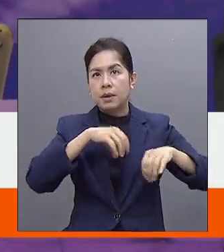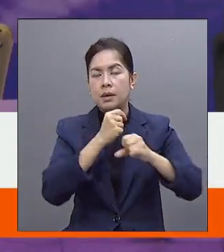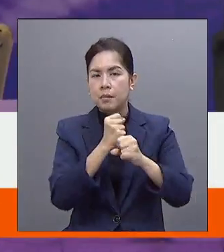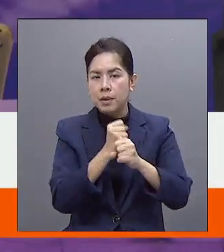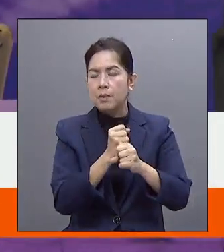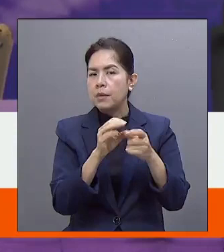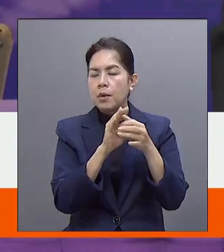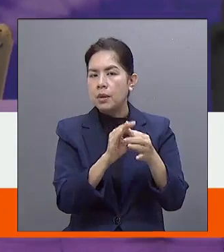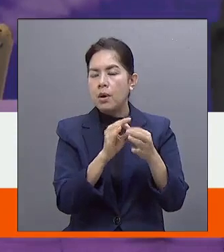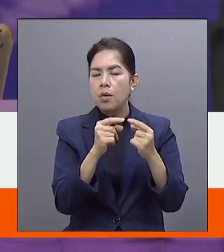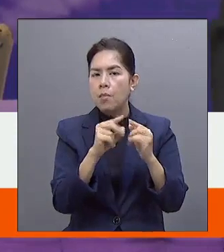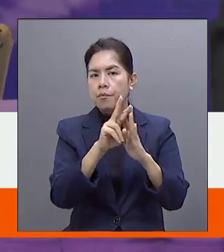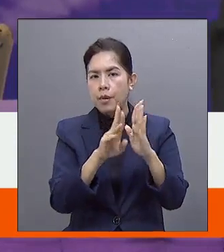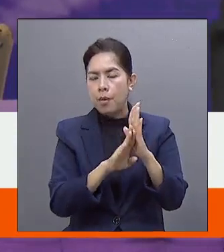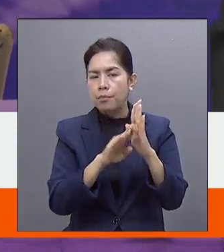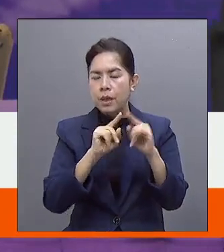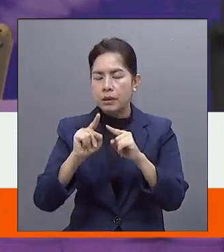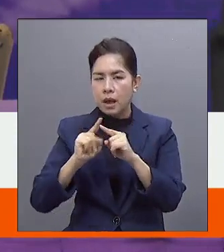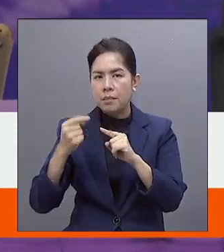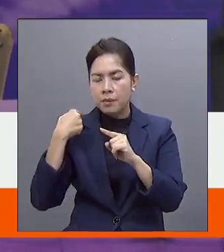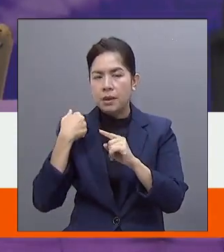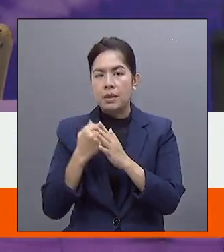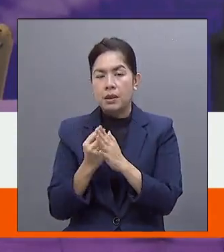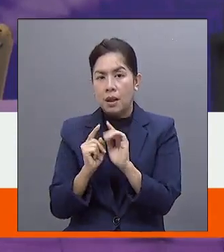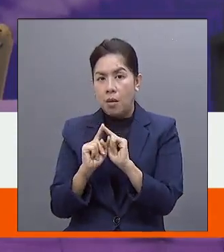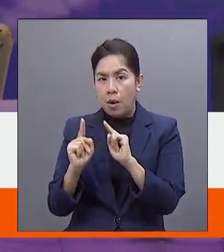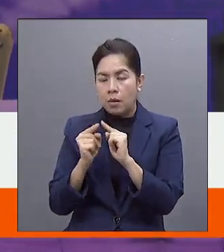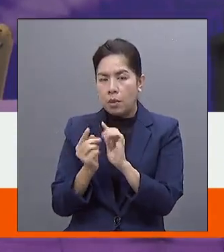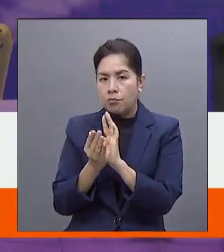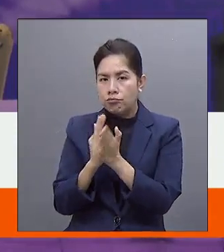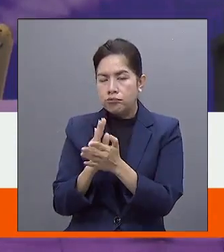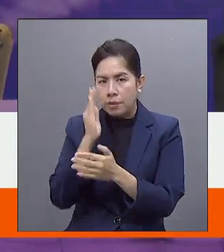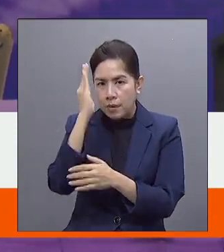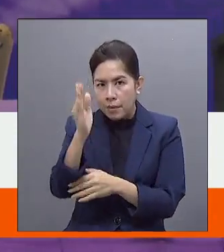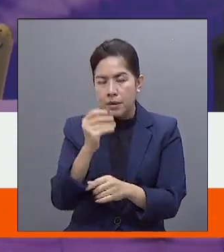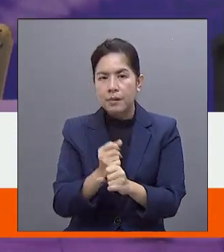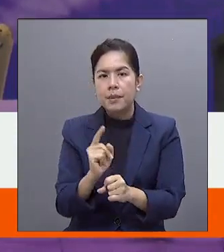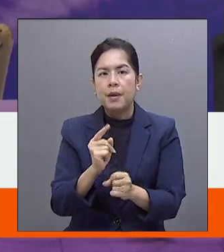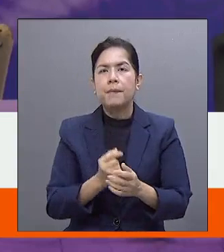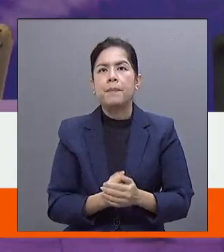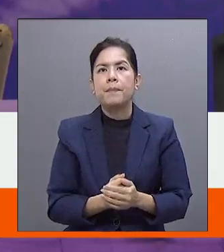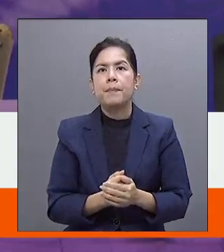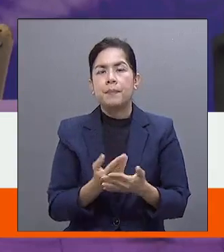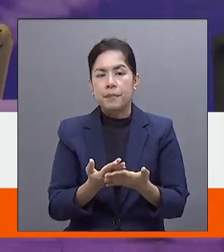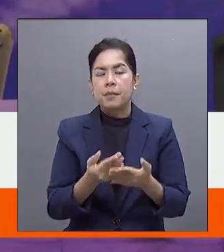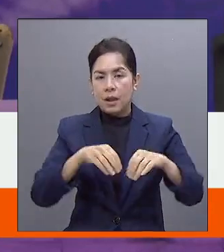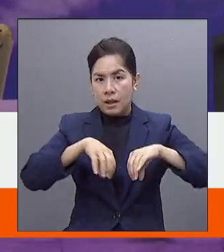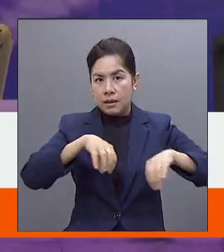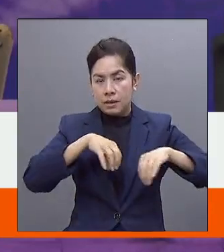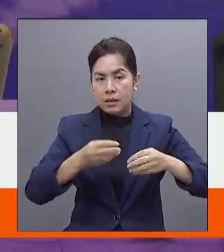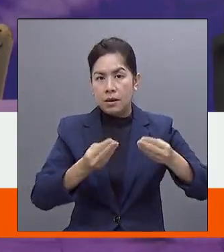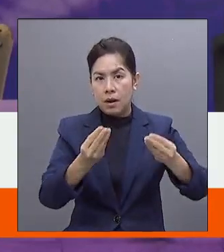ด้านOperationแต่ว่าขั้นต่อไปเนี่ยก็คงจะต้องอ่าจัดการให้เป็นอ่าองค์